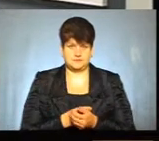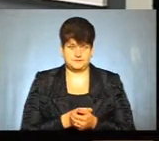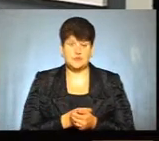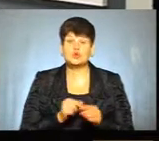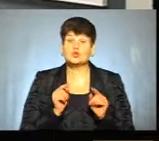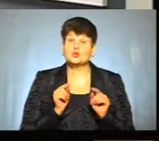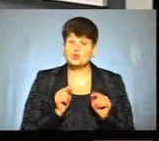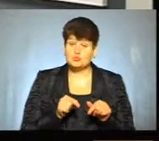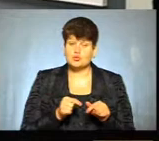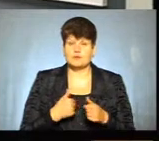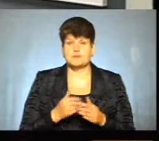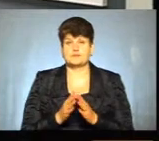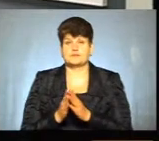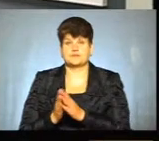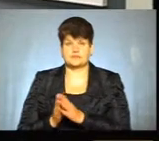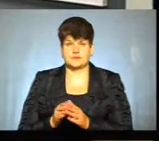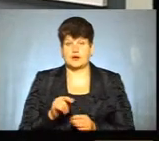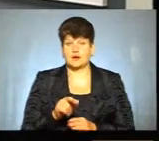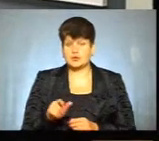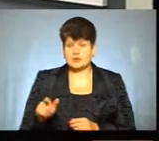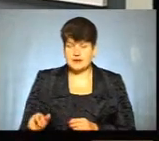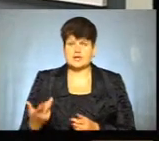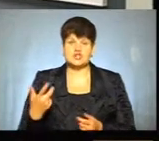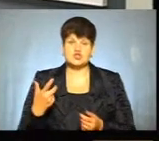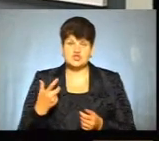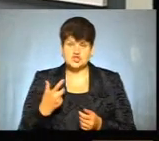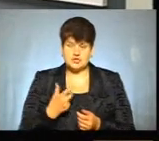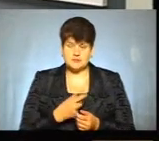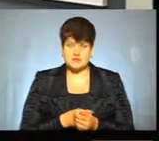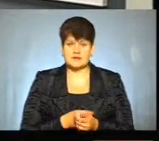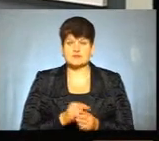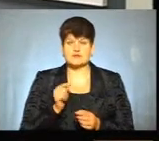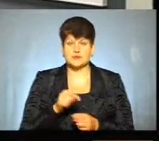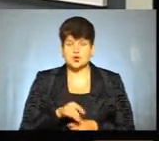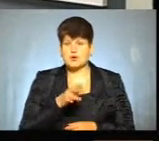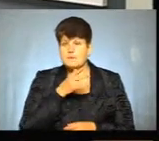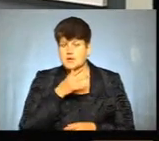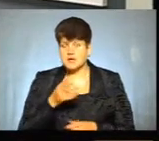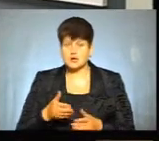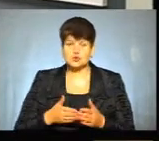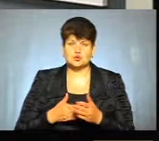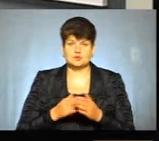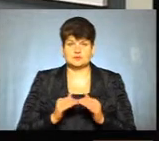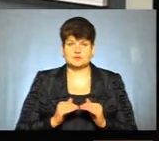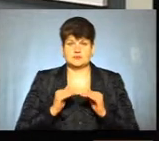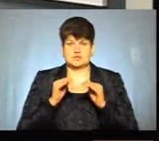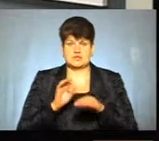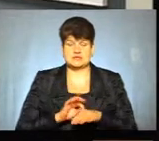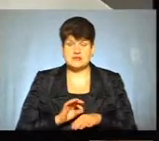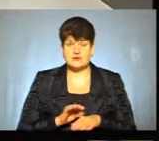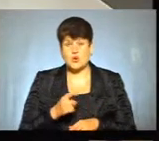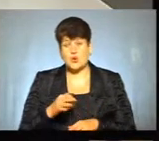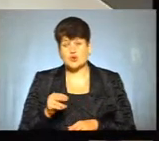Тому ми і закликаємо людей щепитися, скажімо, той період до підвищення захворюваності.